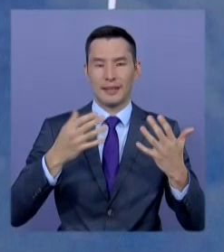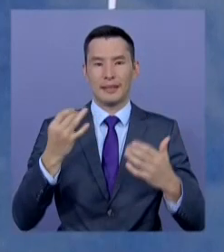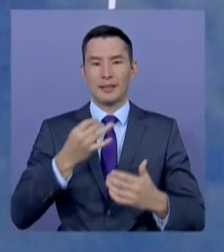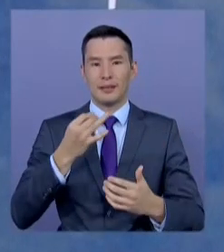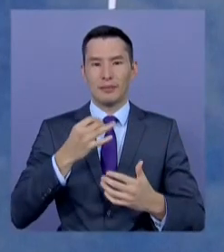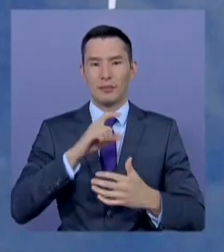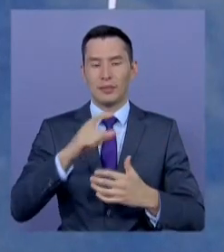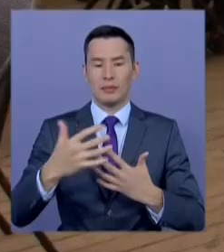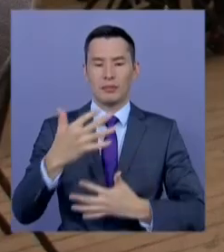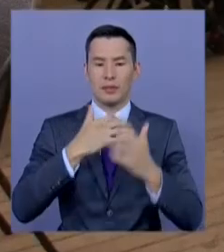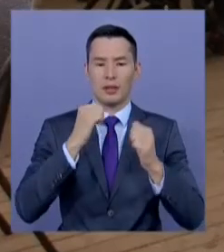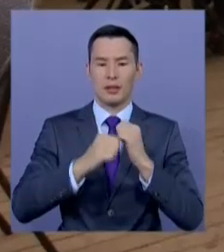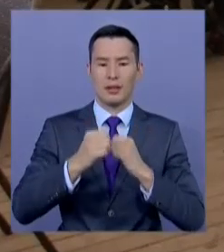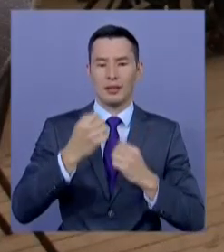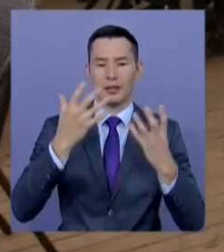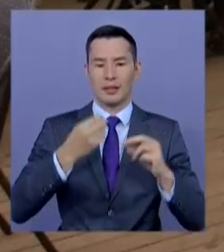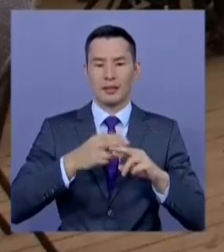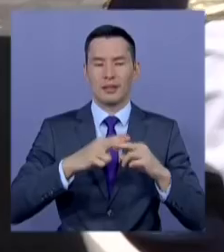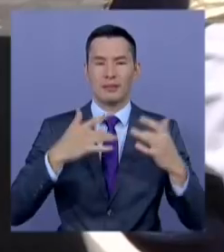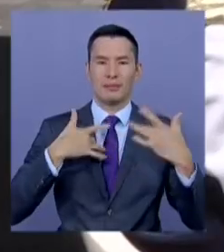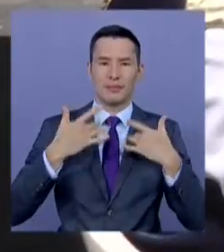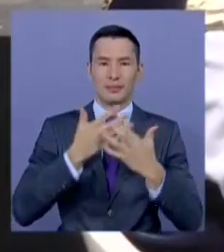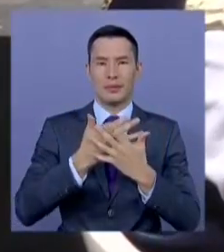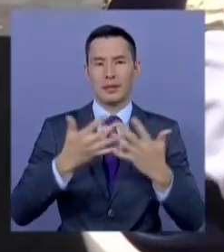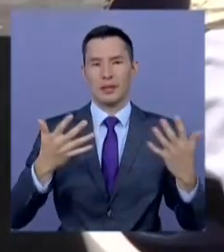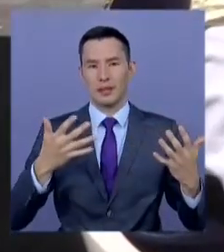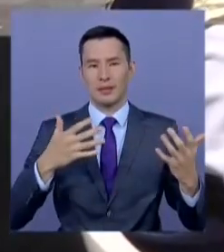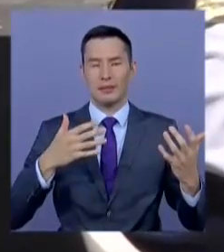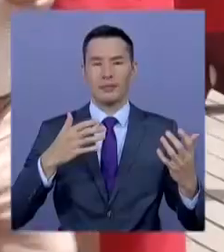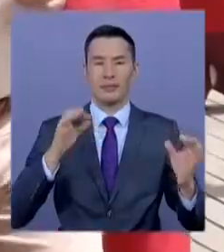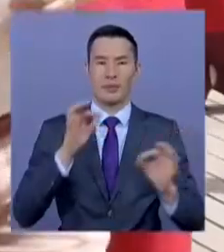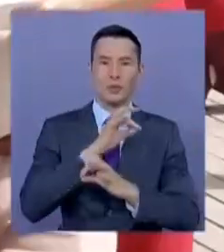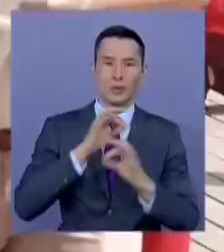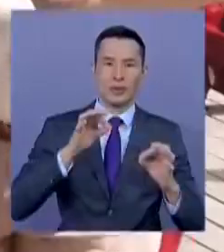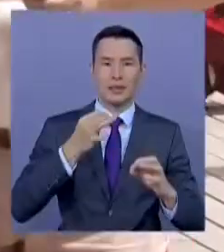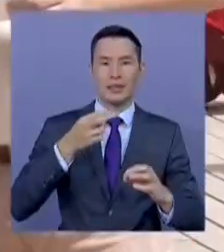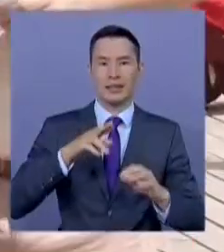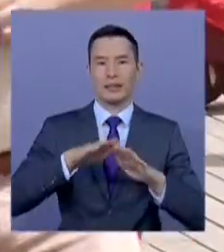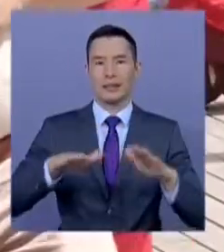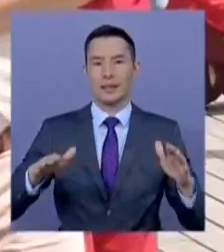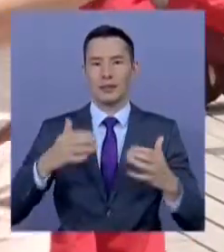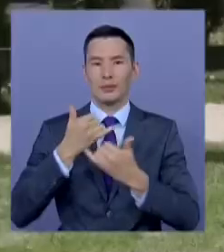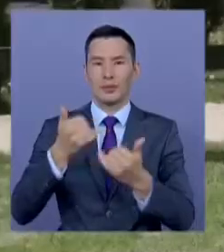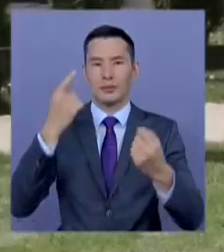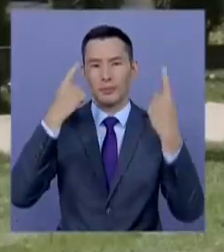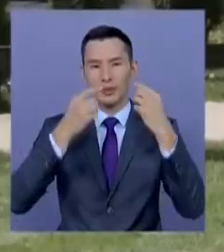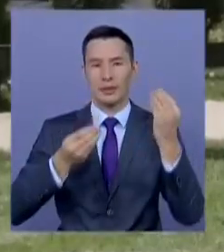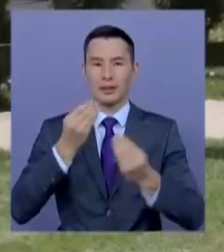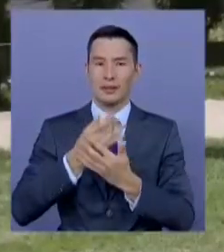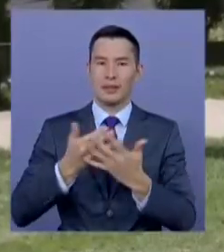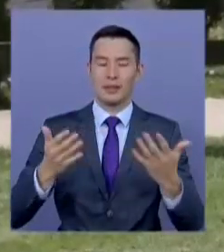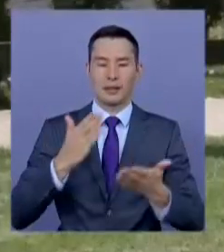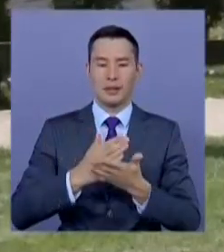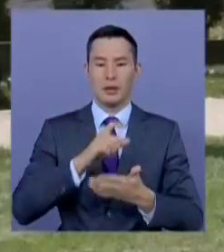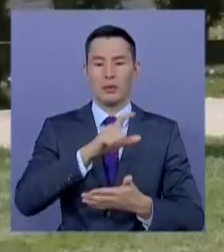Келушілер үшін күні бойы дәмді Шымбұлақ фестивалі ұйымдастырылып, өнер жұлдыздарының әнін тыңдап, балалар үшін арнайы бағдарлама әзірленді. Ұзын сонар кезекте